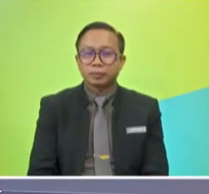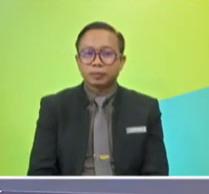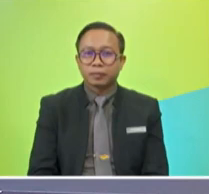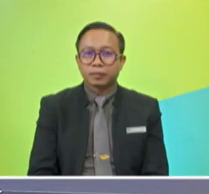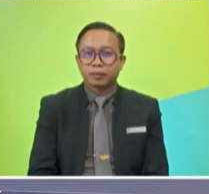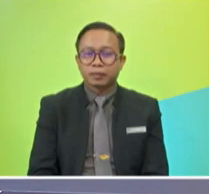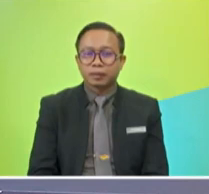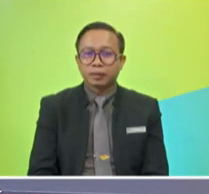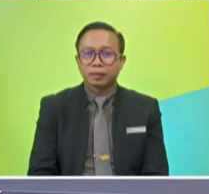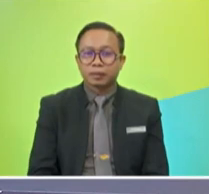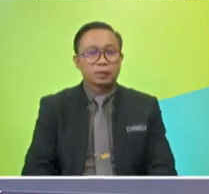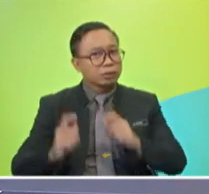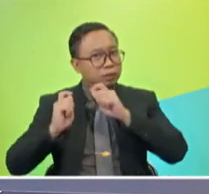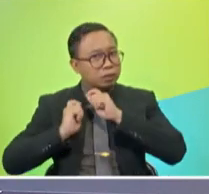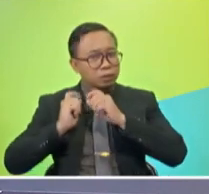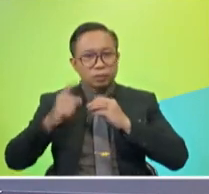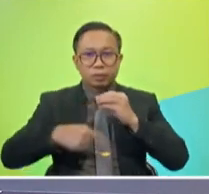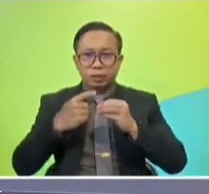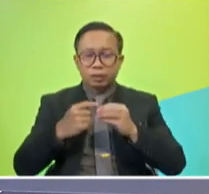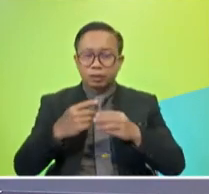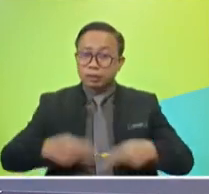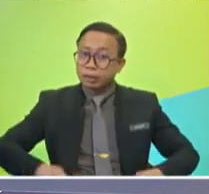tanggung jawab ini merupakan Republik